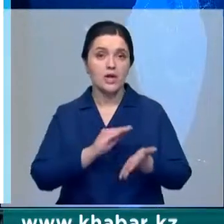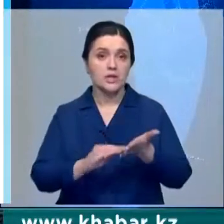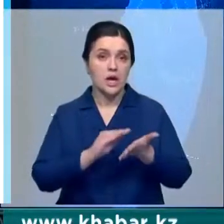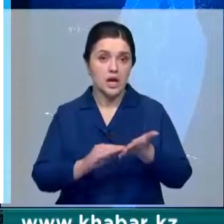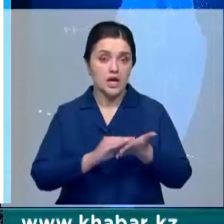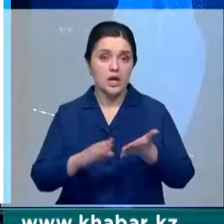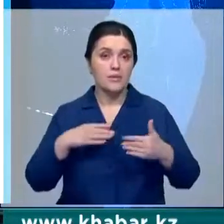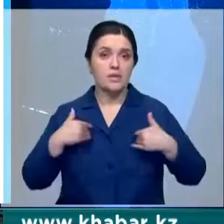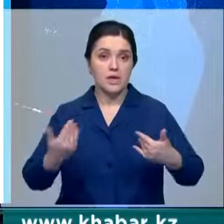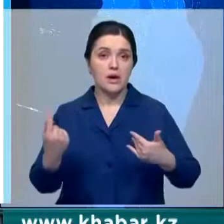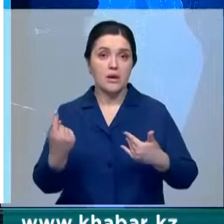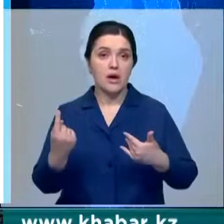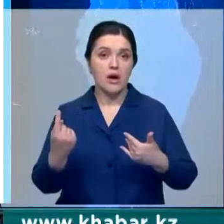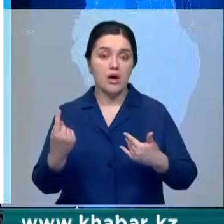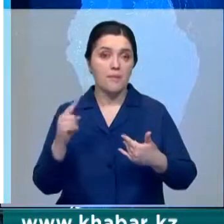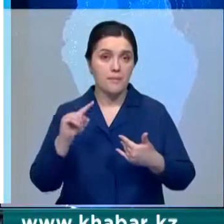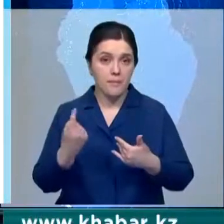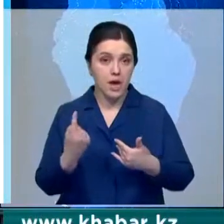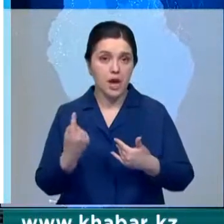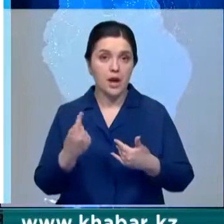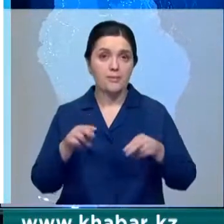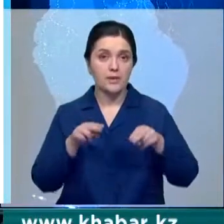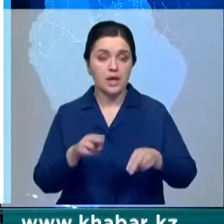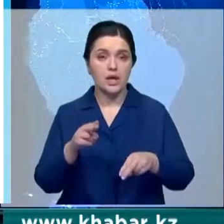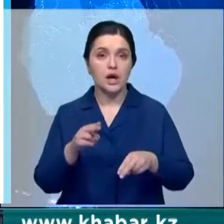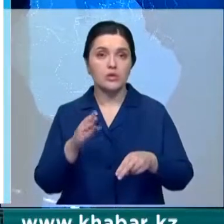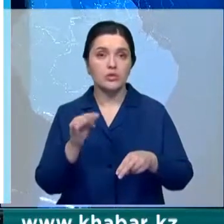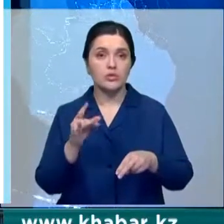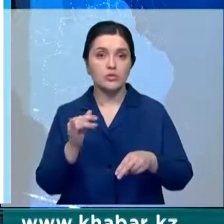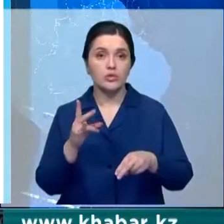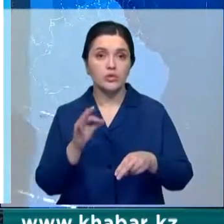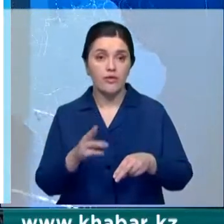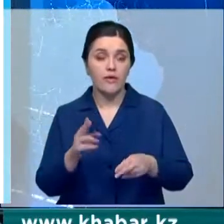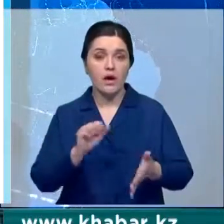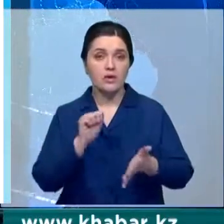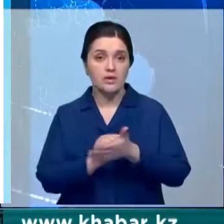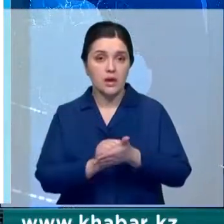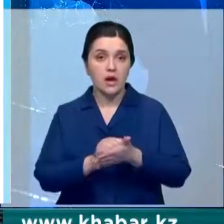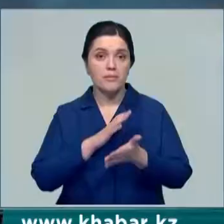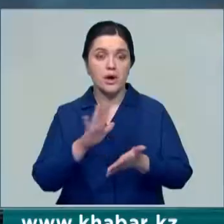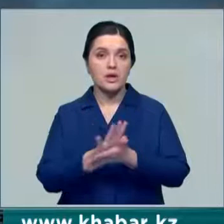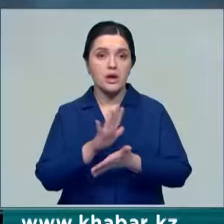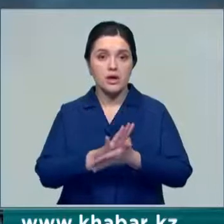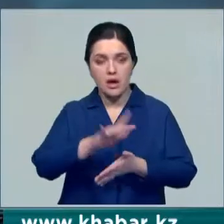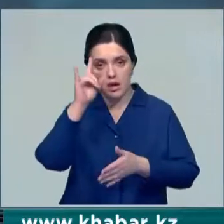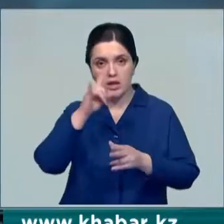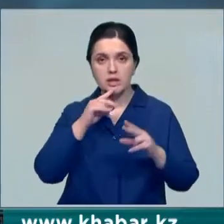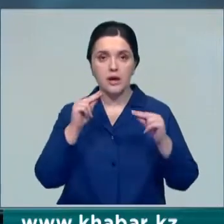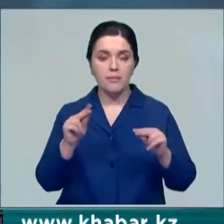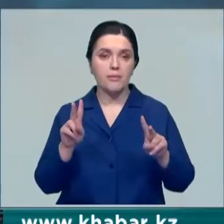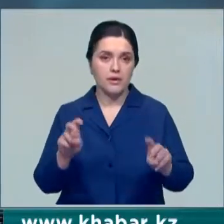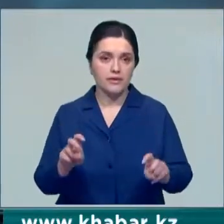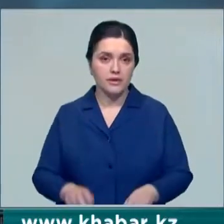статье написал советник первого президента Елбасы Адиль Турсунов. Статья сегодня была опубликована в газете «Казахстанская